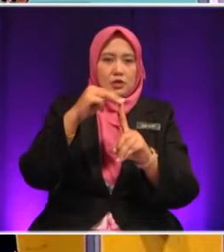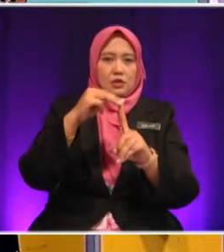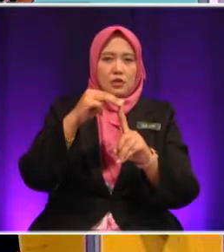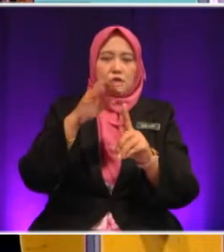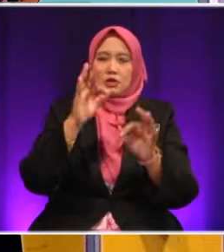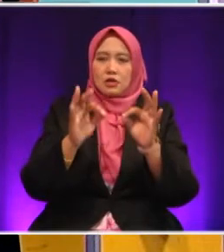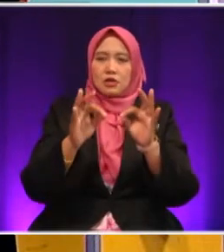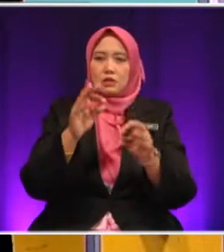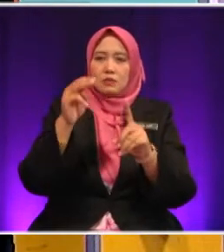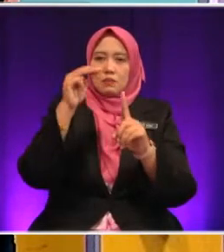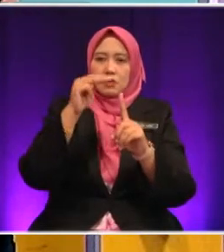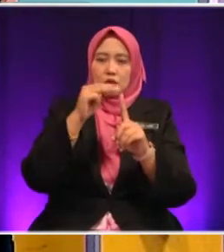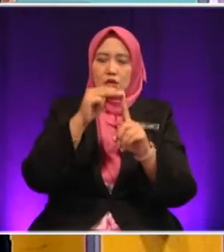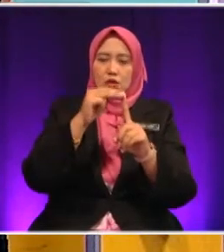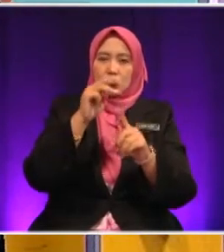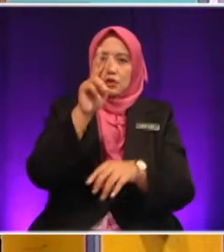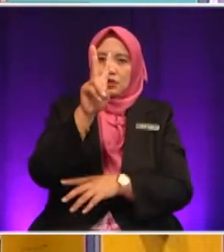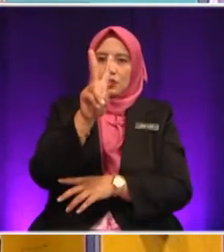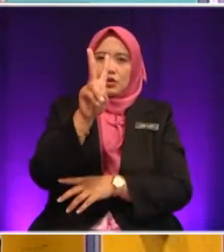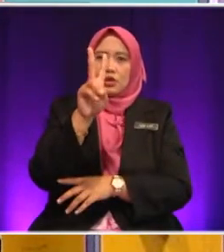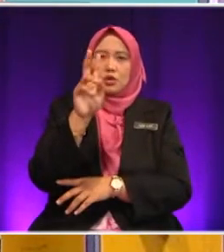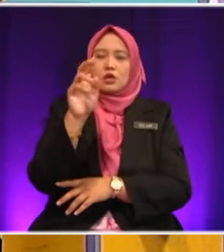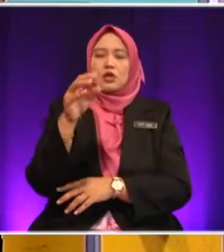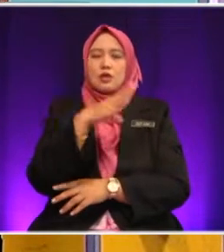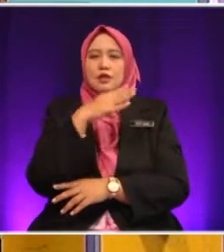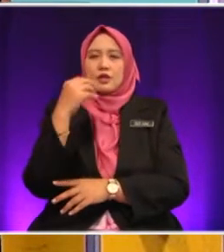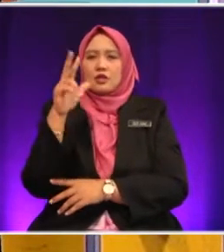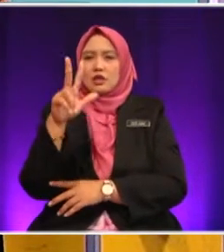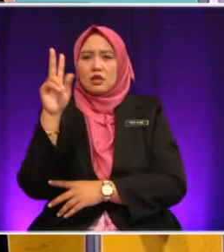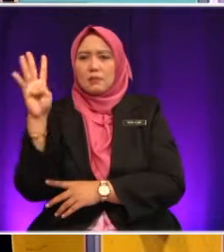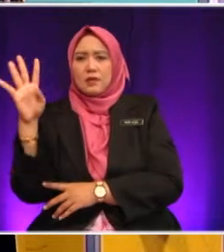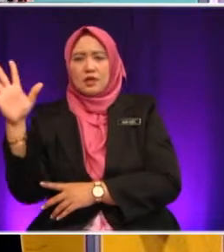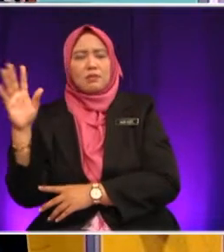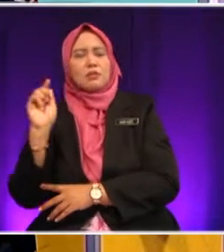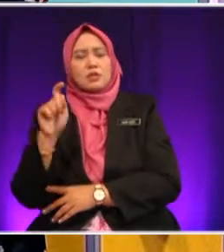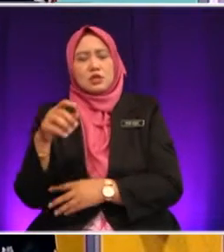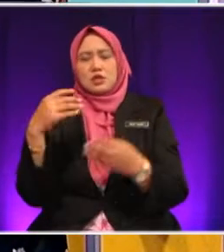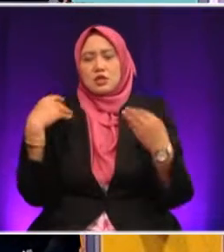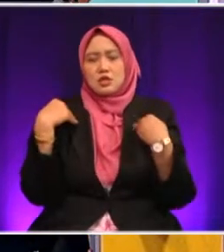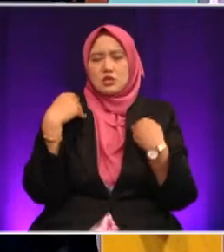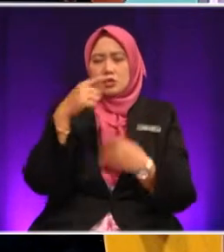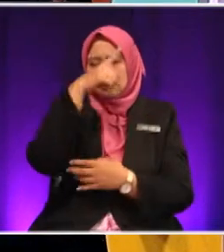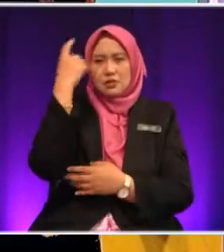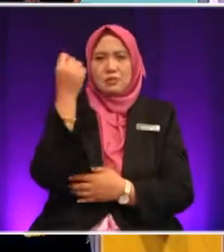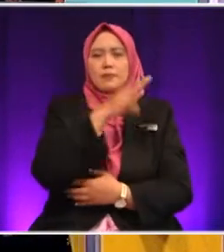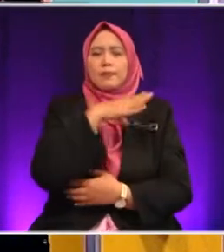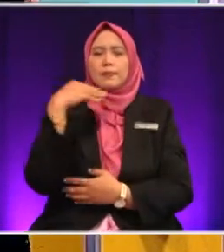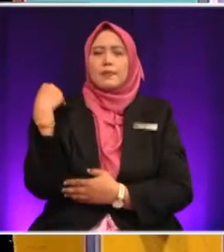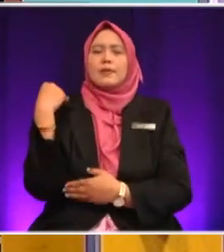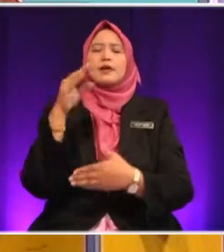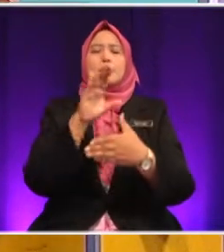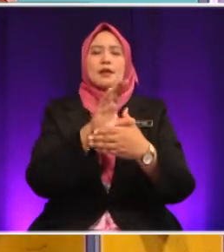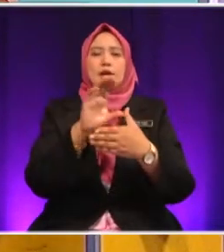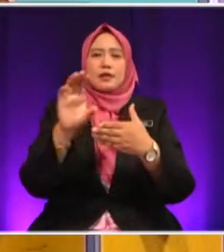maka tu-2a jadi kena ada sebab dan akibat kita teruskan dengan soalan yang terakhir mengenai kejayen Siswanto Jaya